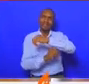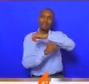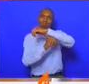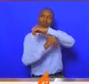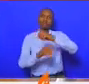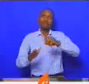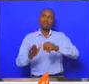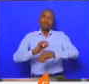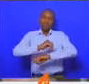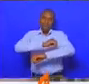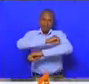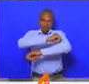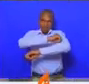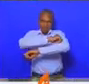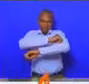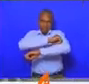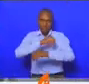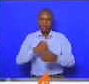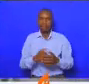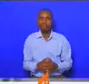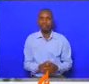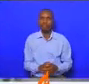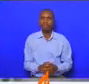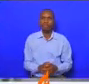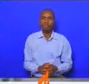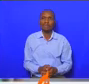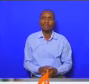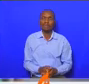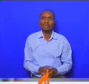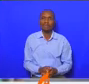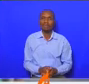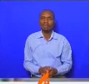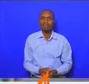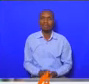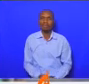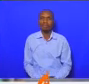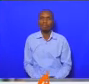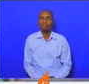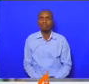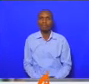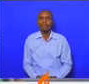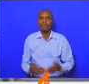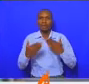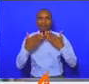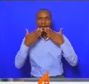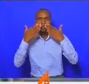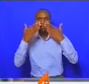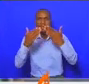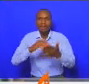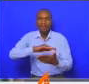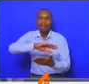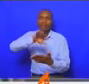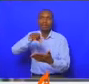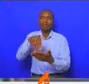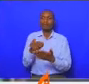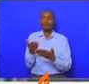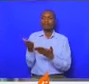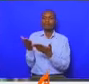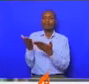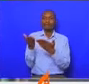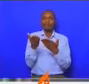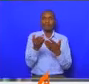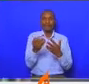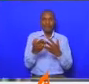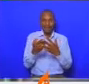eskure ye. This opportunity to thank all of you, starting from